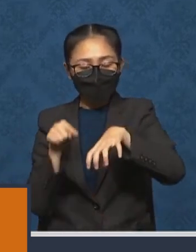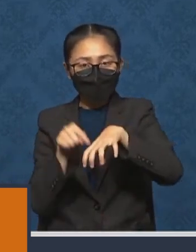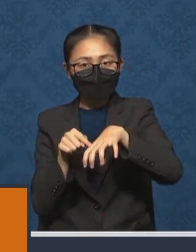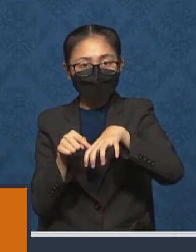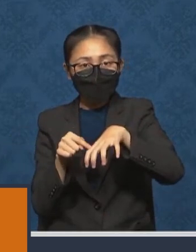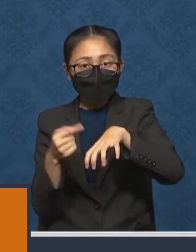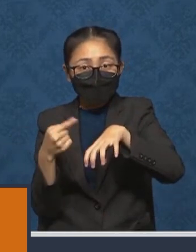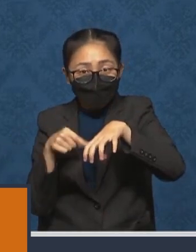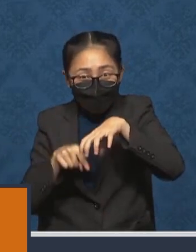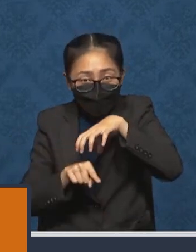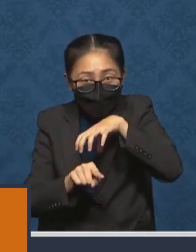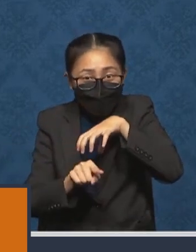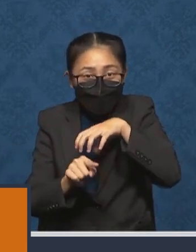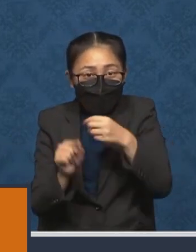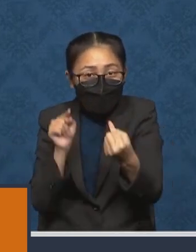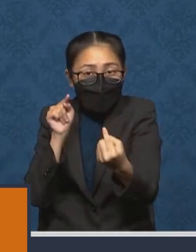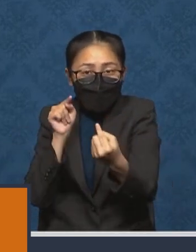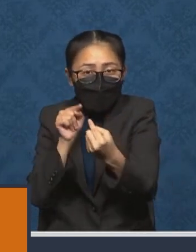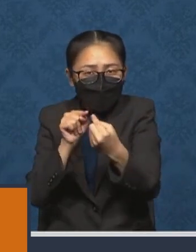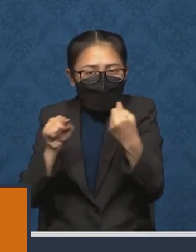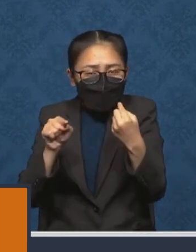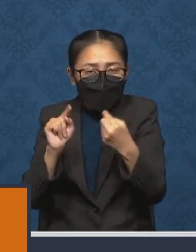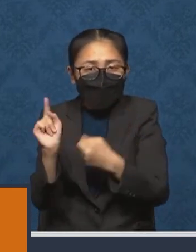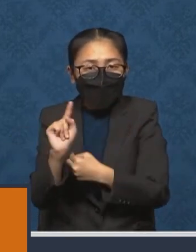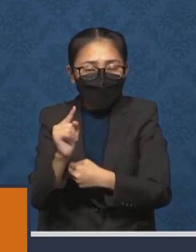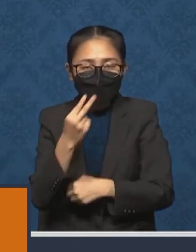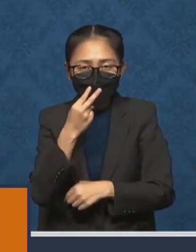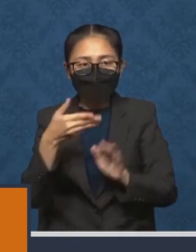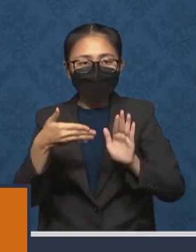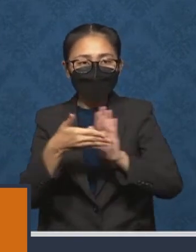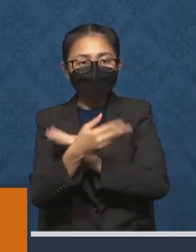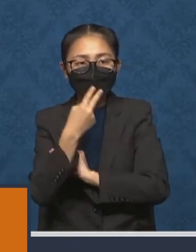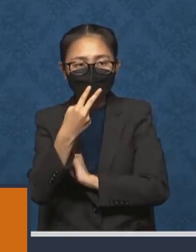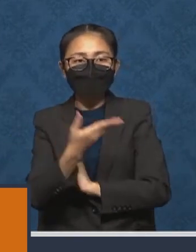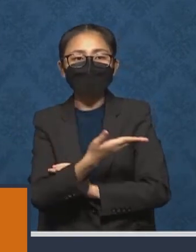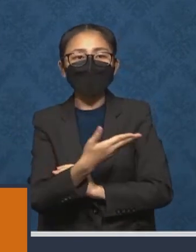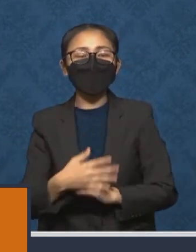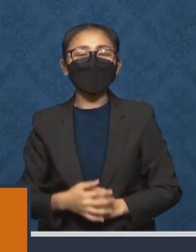ไส้เรื่องที่ไม่ใช่ภารกิจเอาไว้อีกขอสไลด์ถัดไปครับ